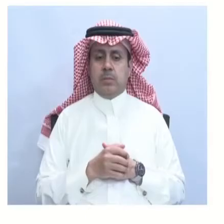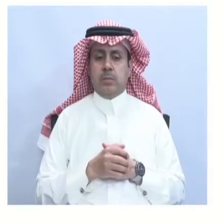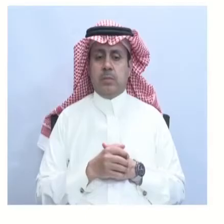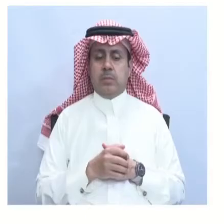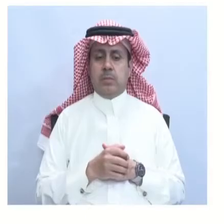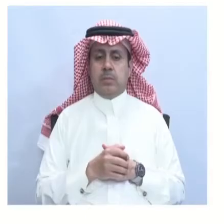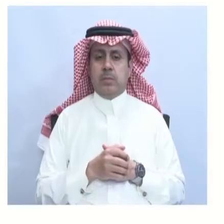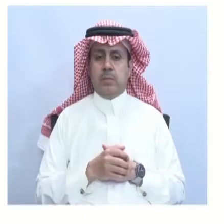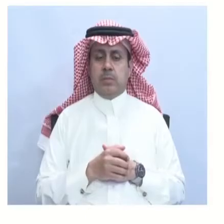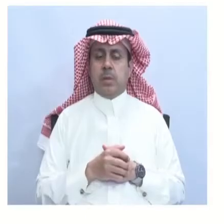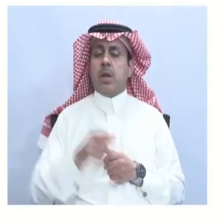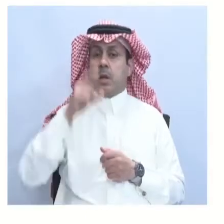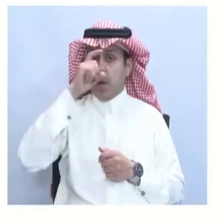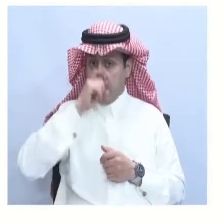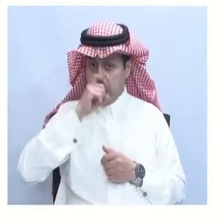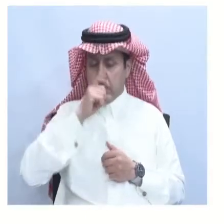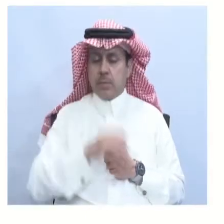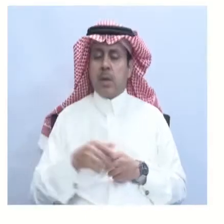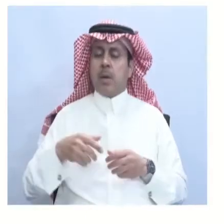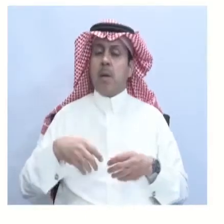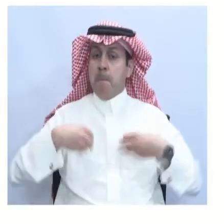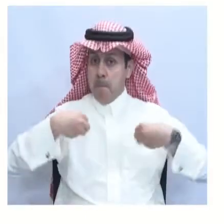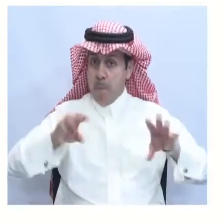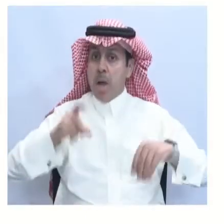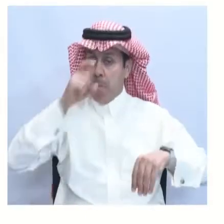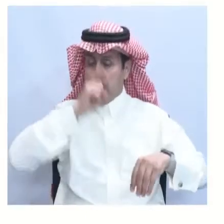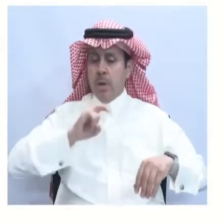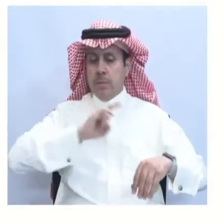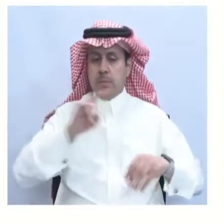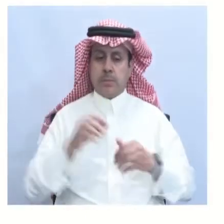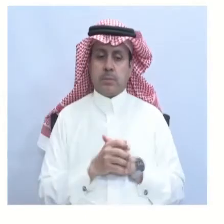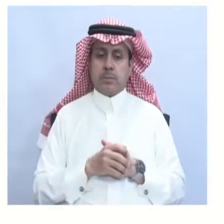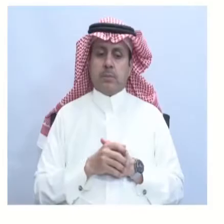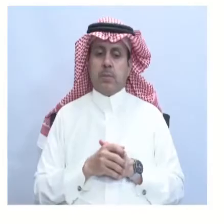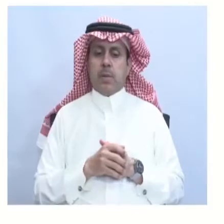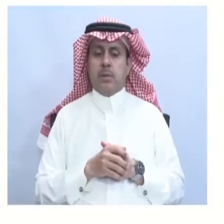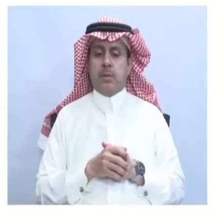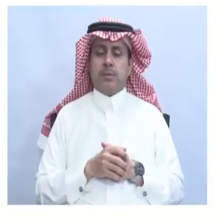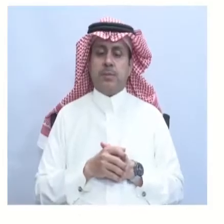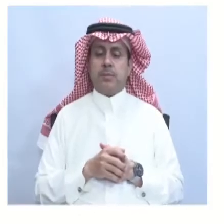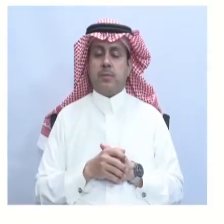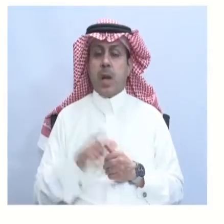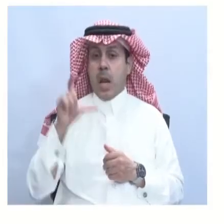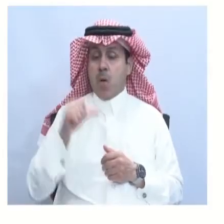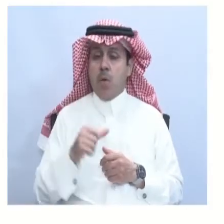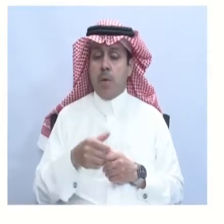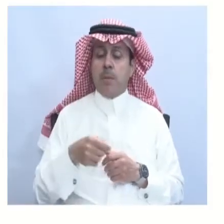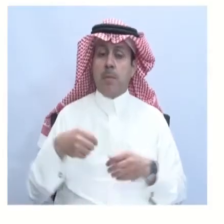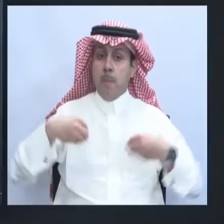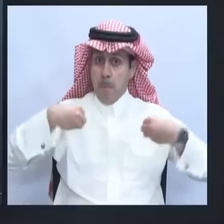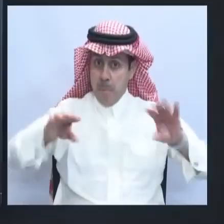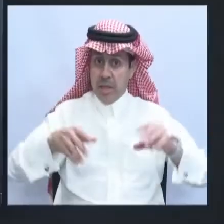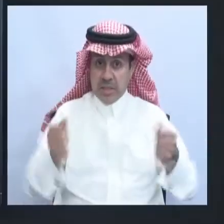هو الاكراه البيع باكراه وباجبار مثال ذلك لو باع سياره اخيه